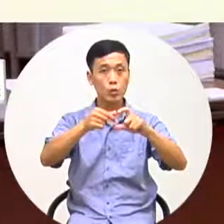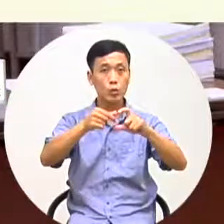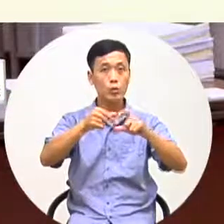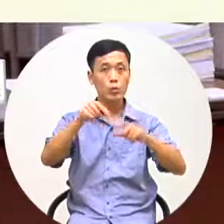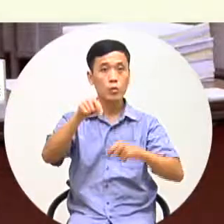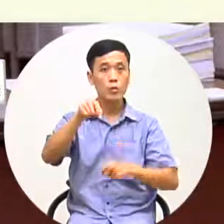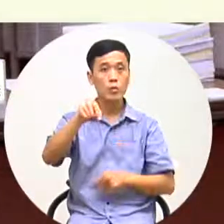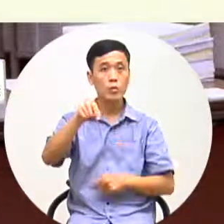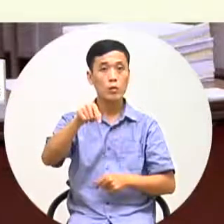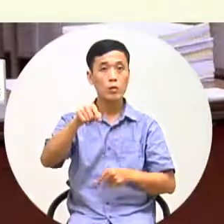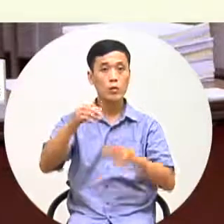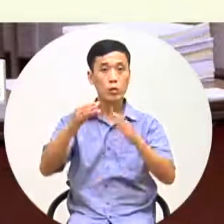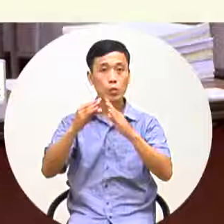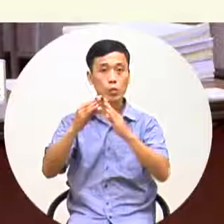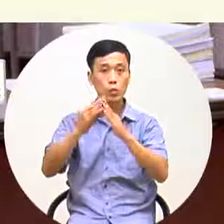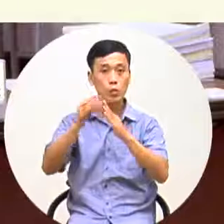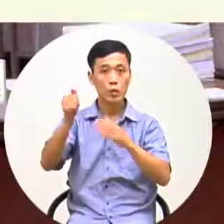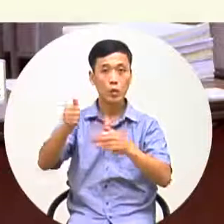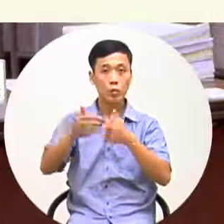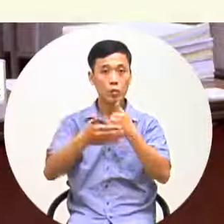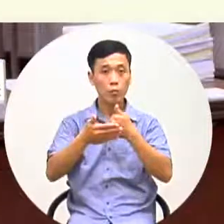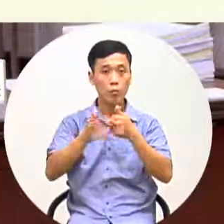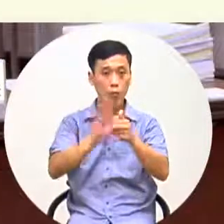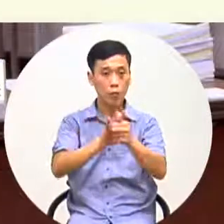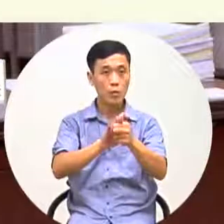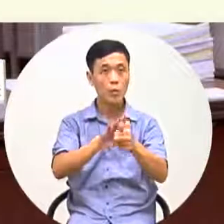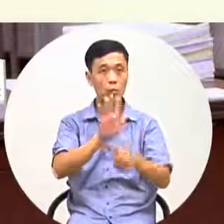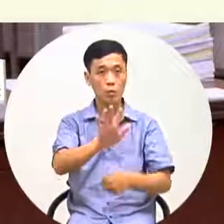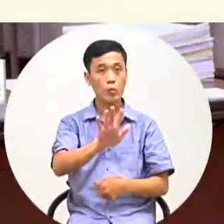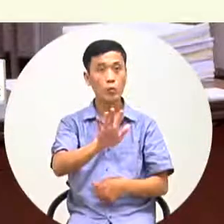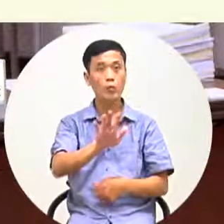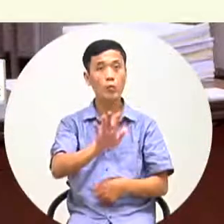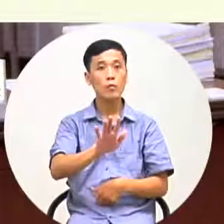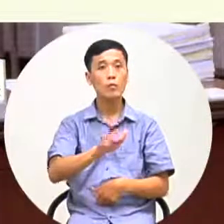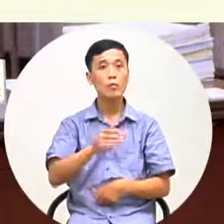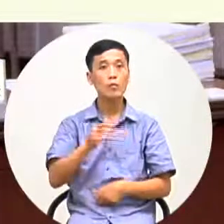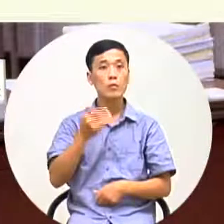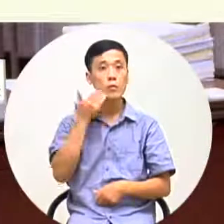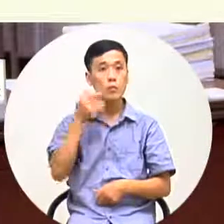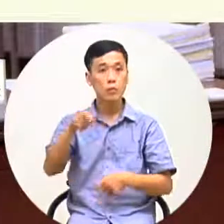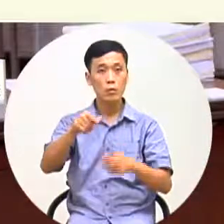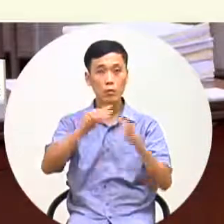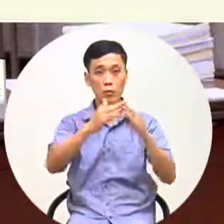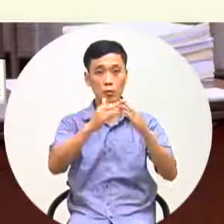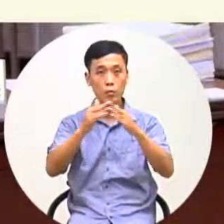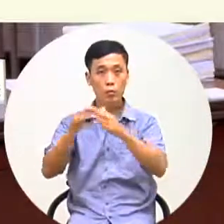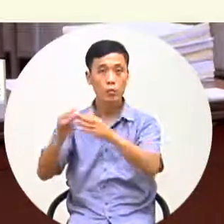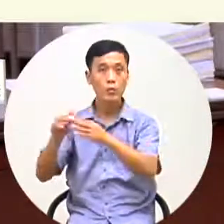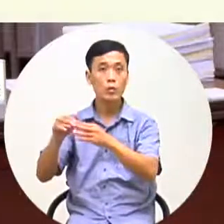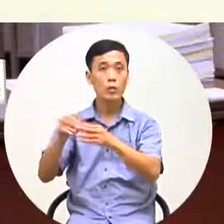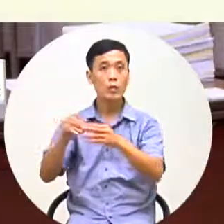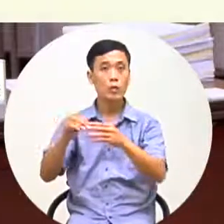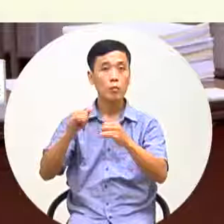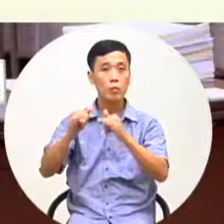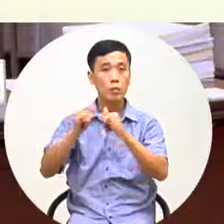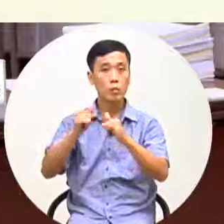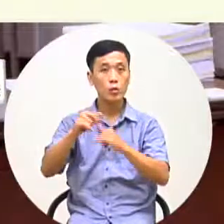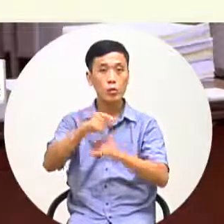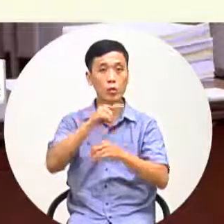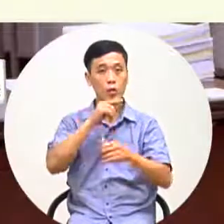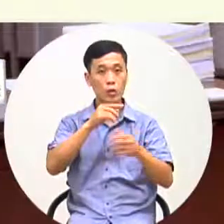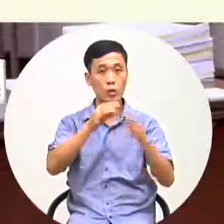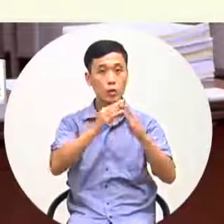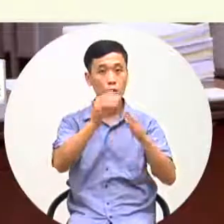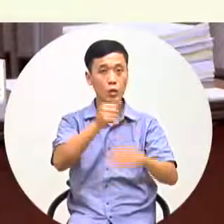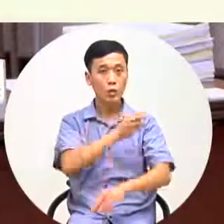帮忙，对不对？吼，啊，无遐遐真正5000户大所在破坏啊嘛，啊，足感谢咱的赵建桥局长，对不对？会当拨经